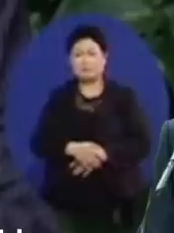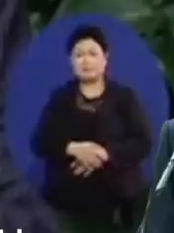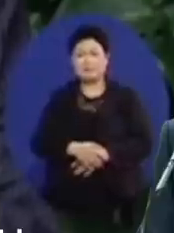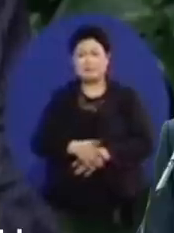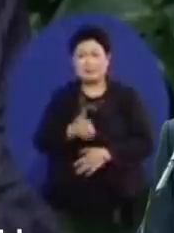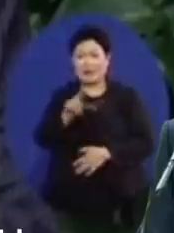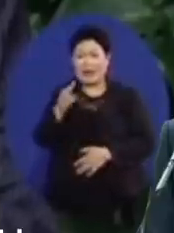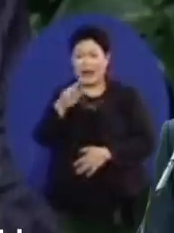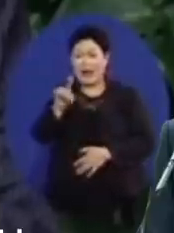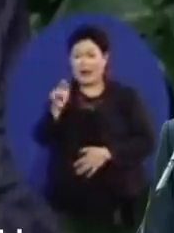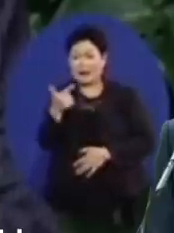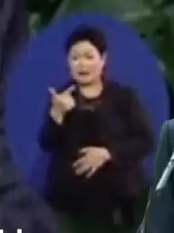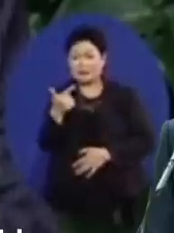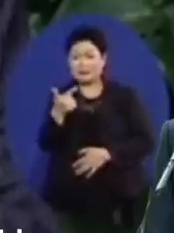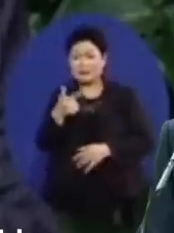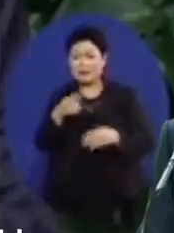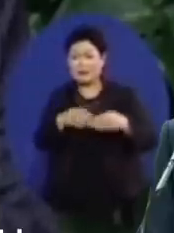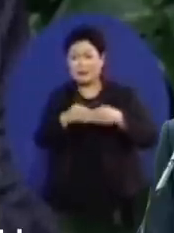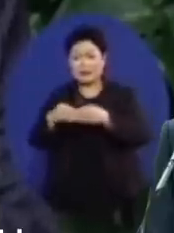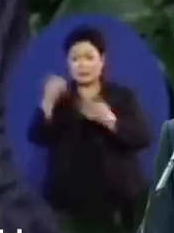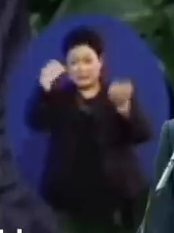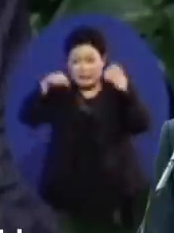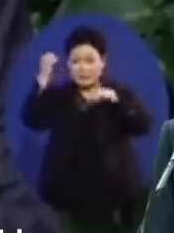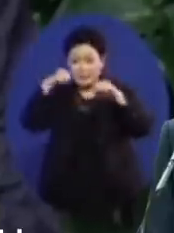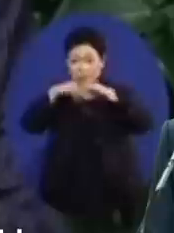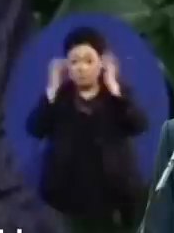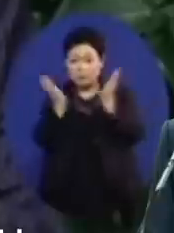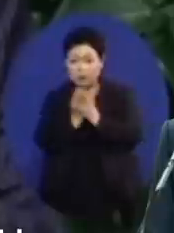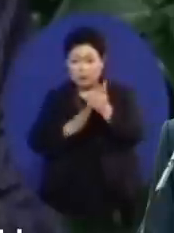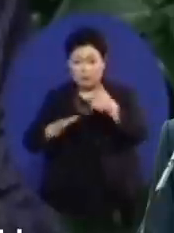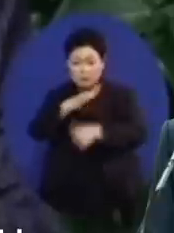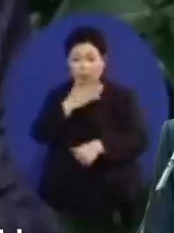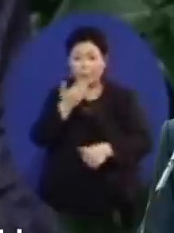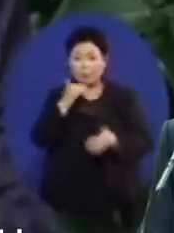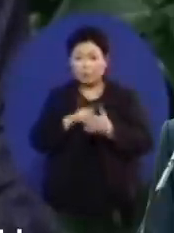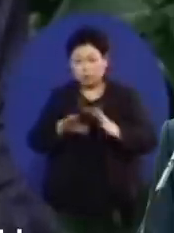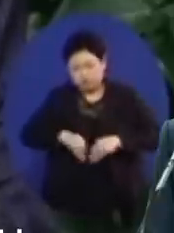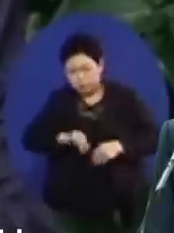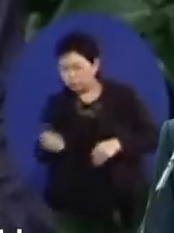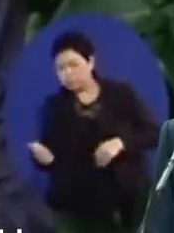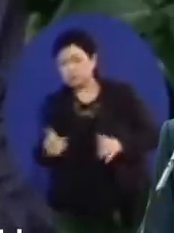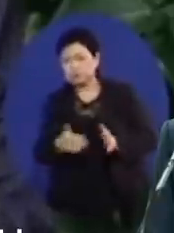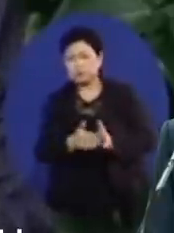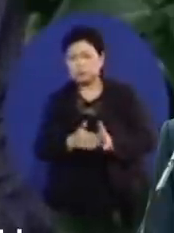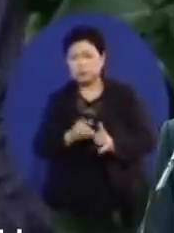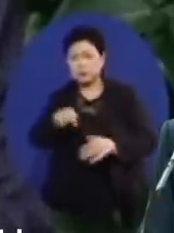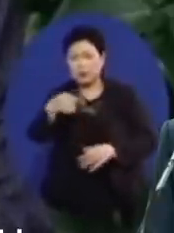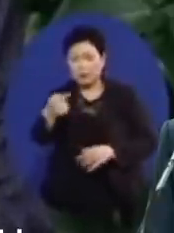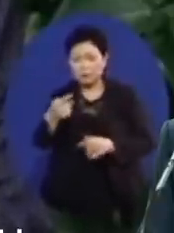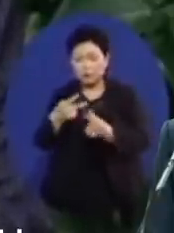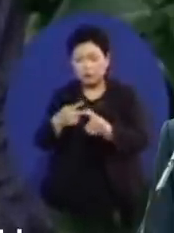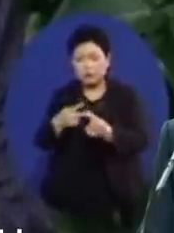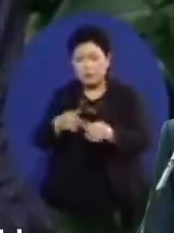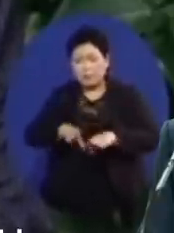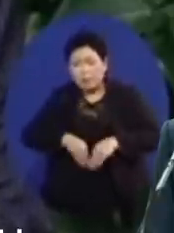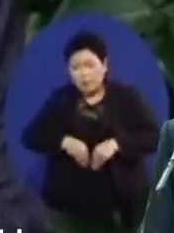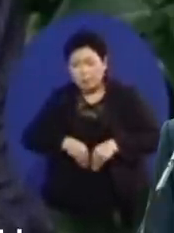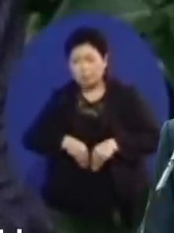하란에서 가져온 짐승떼가 다 굶어 죽었습니다. 들판에서 다 굶어 죽었어요. 그 다음에 배가 고프니까